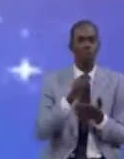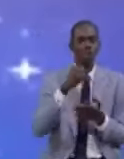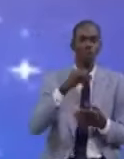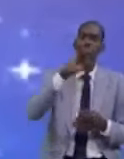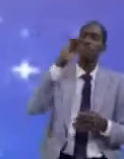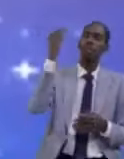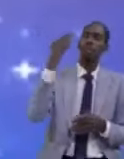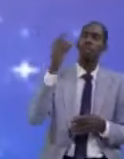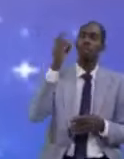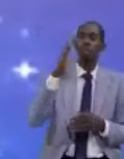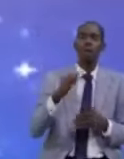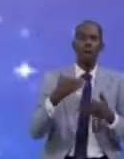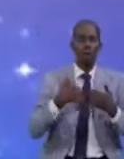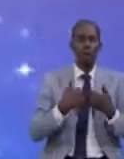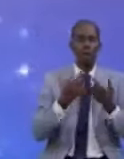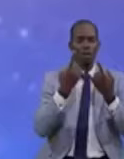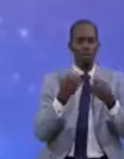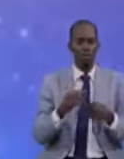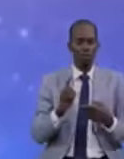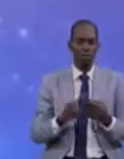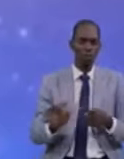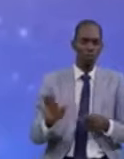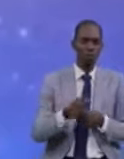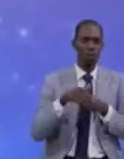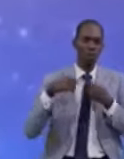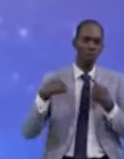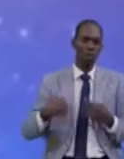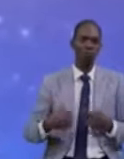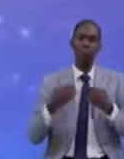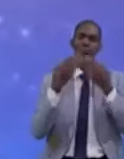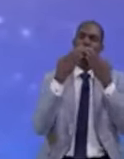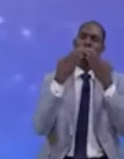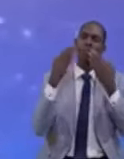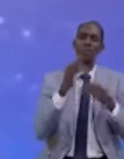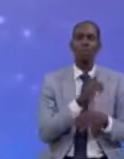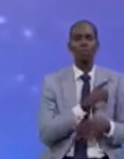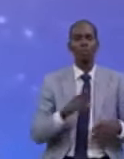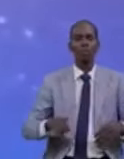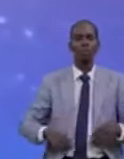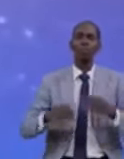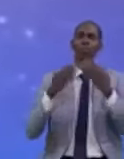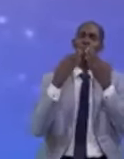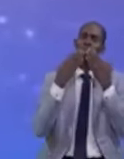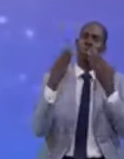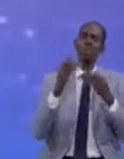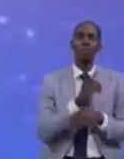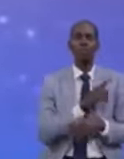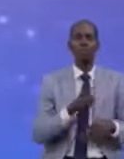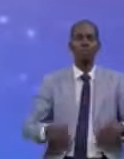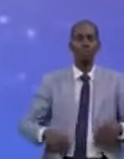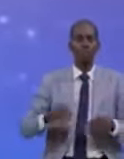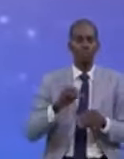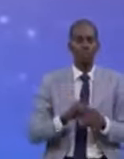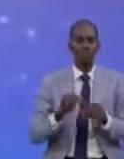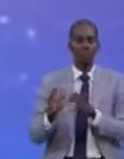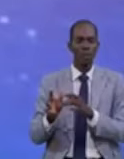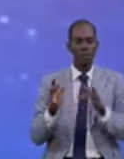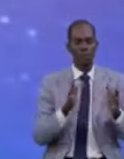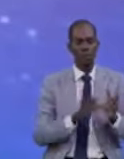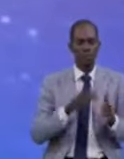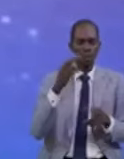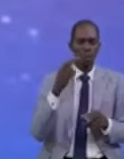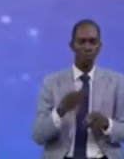venue dans leur cœur merci Seigneur merci Seigneur au nom de Jésus